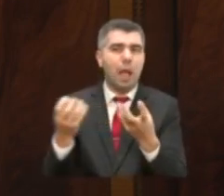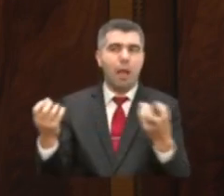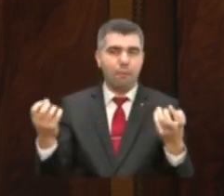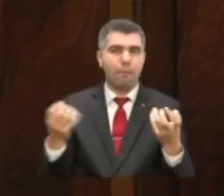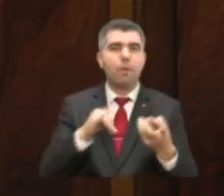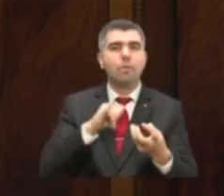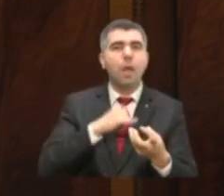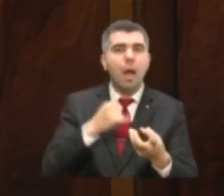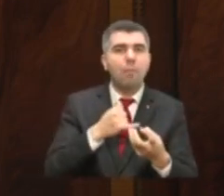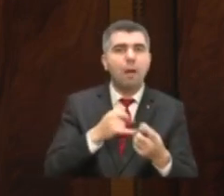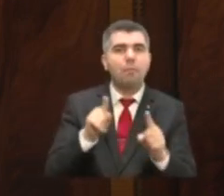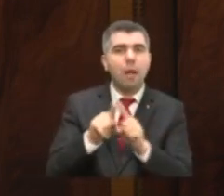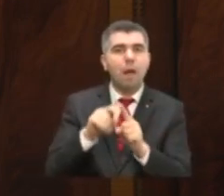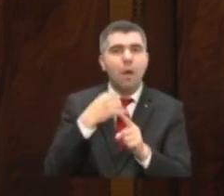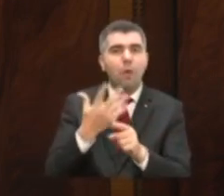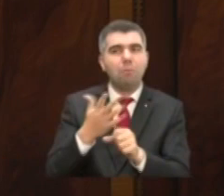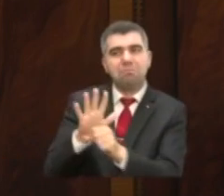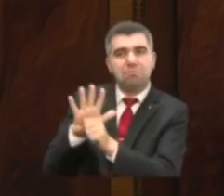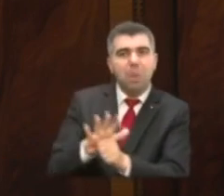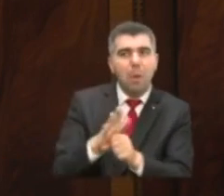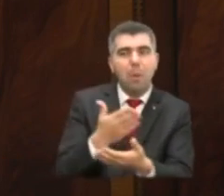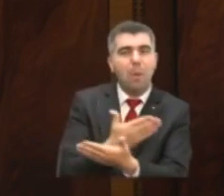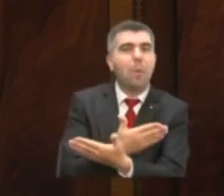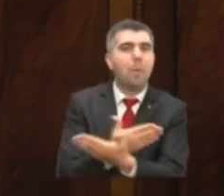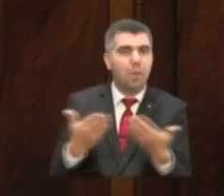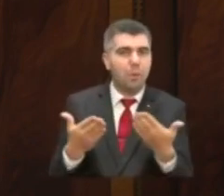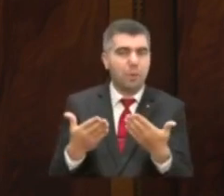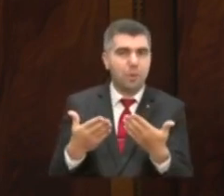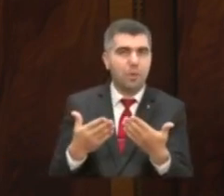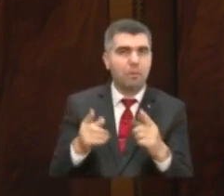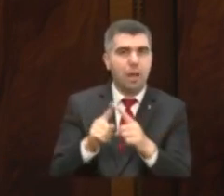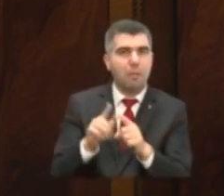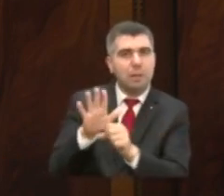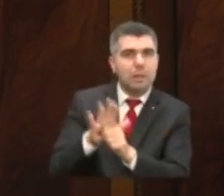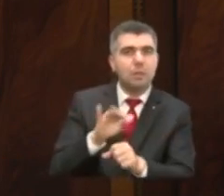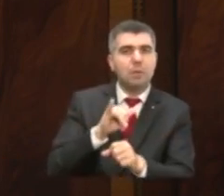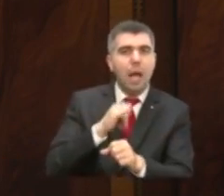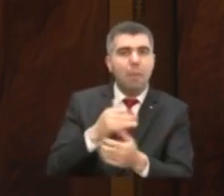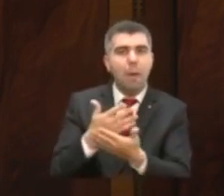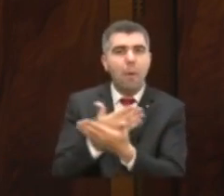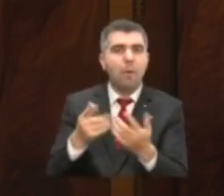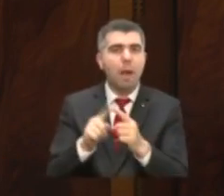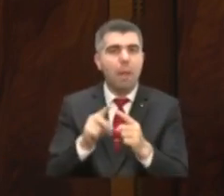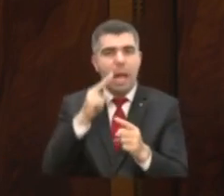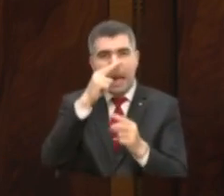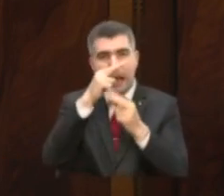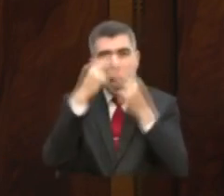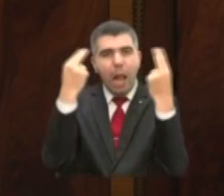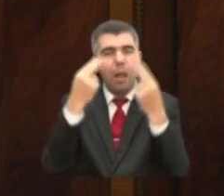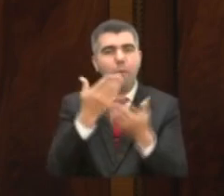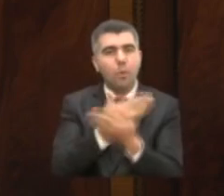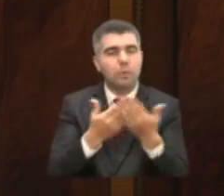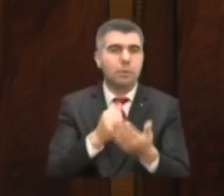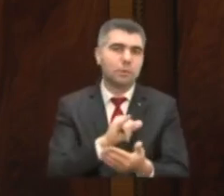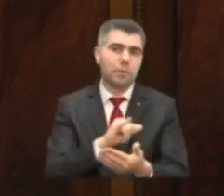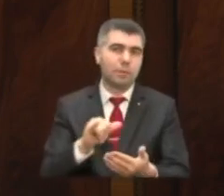بشكل مباشر في مؤسسات الدولة ورجالاتها وتحبط شبابنا وترسم له صورة قاتمة عن مستقبل البلاد.